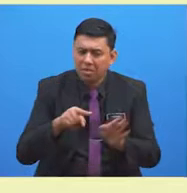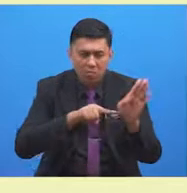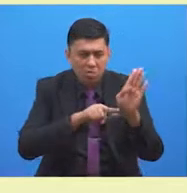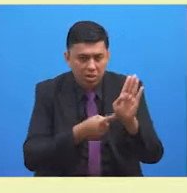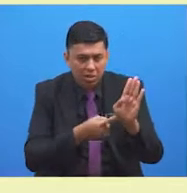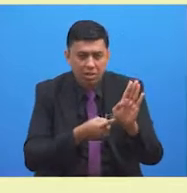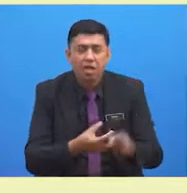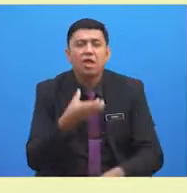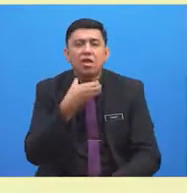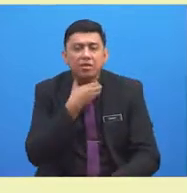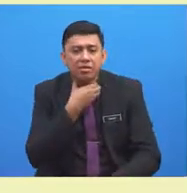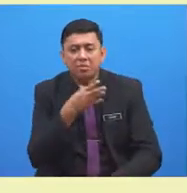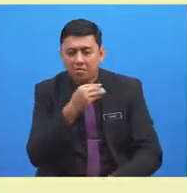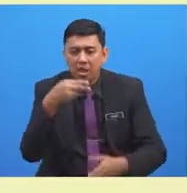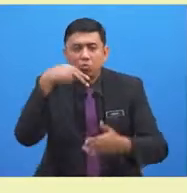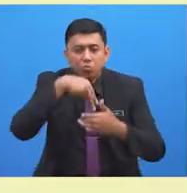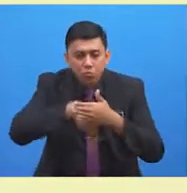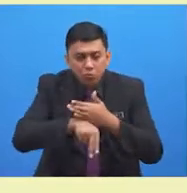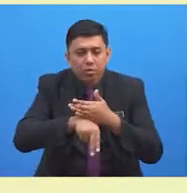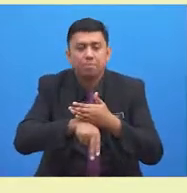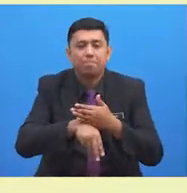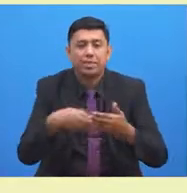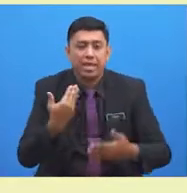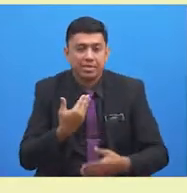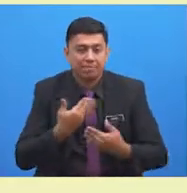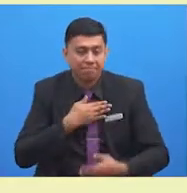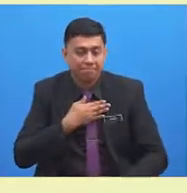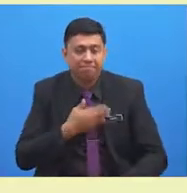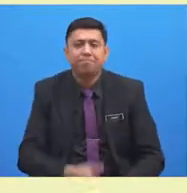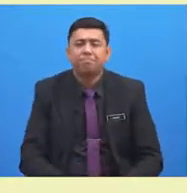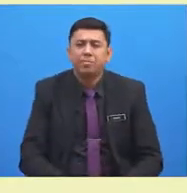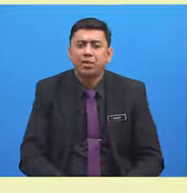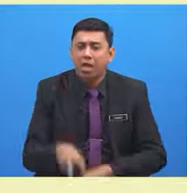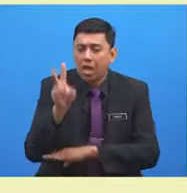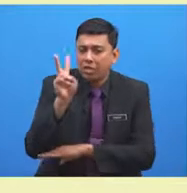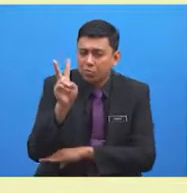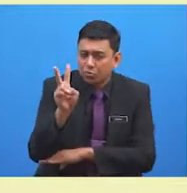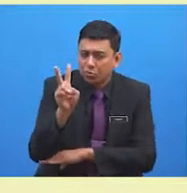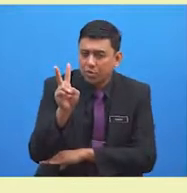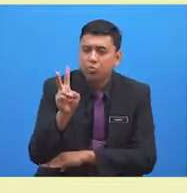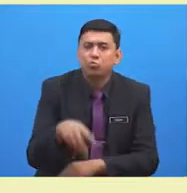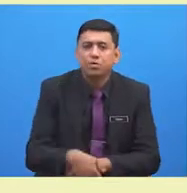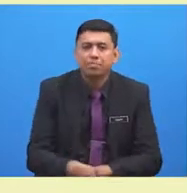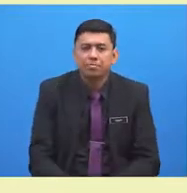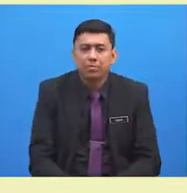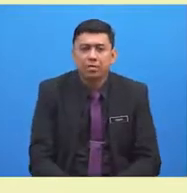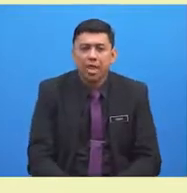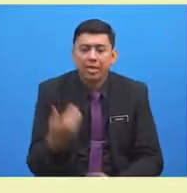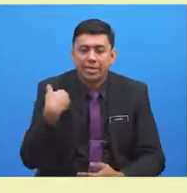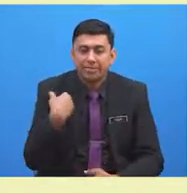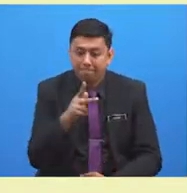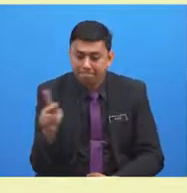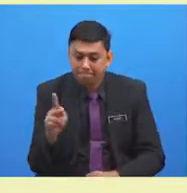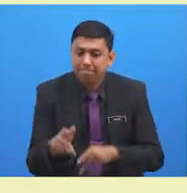dari larynx dan turun ke dalam dada. Trakea terbahagi kepada bronkus kiri dan bronkus